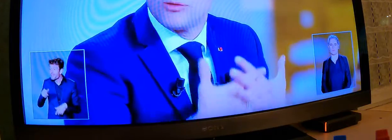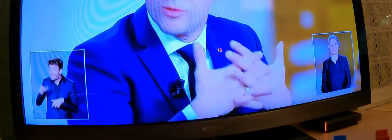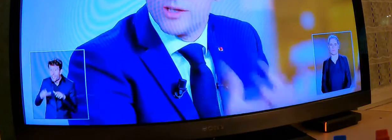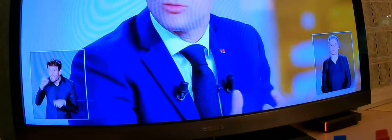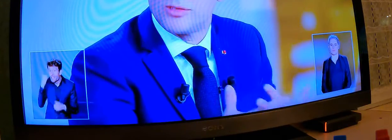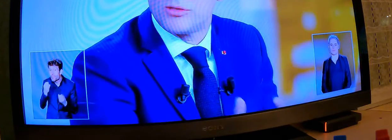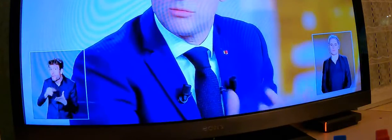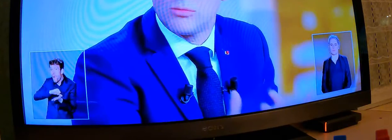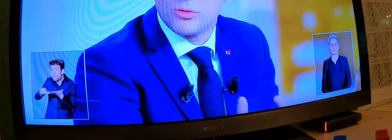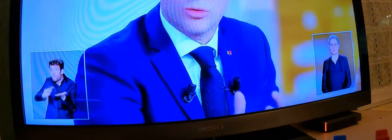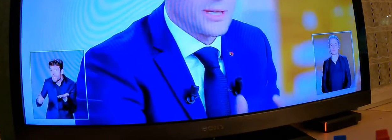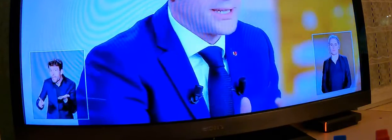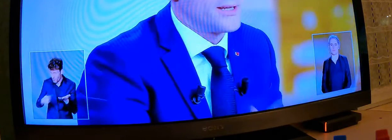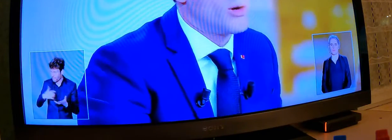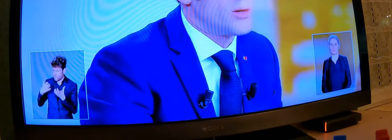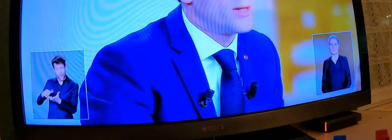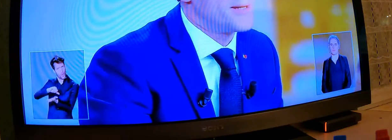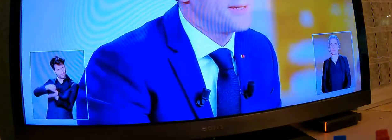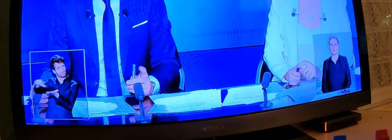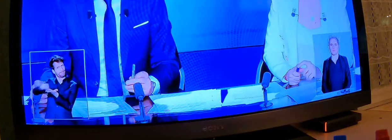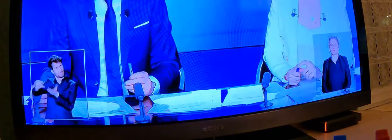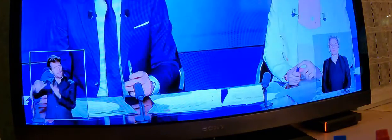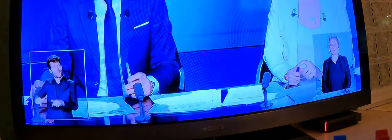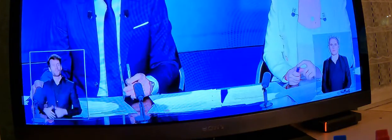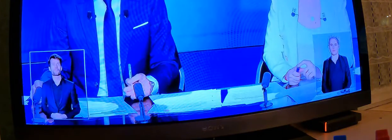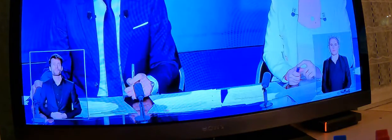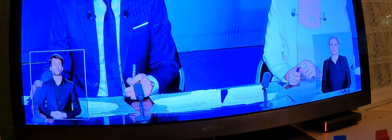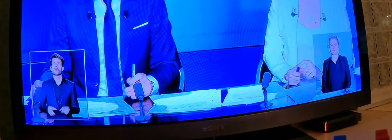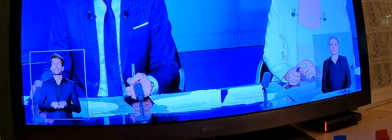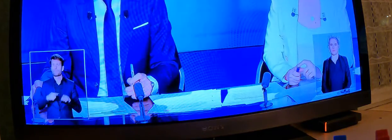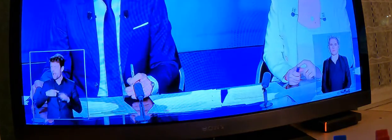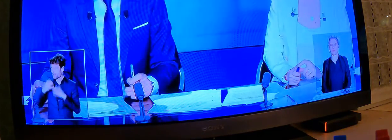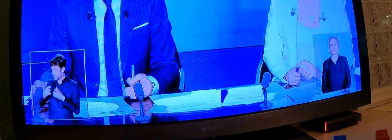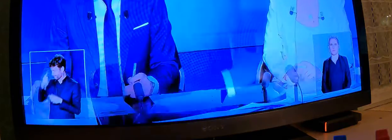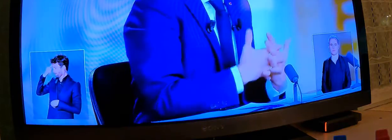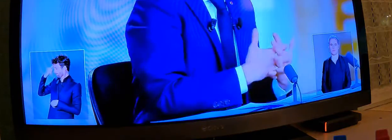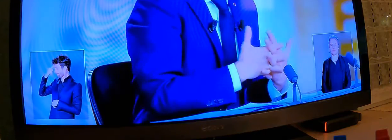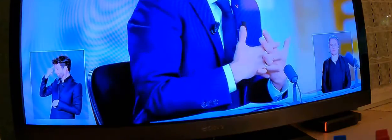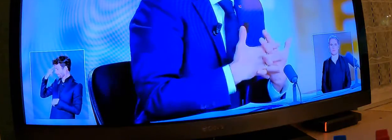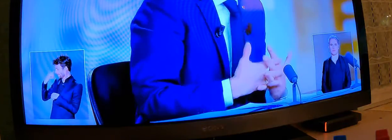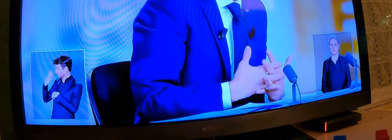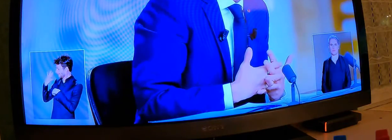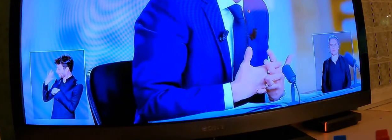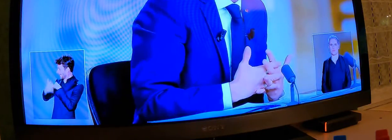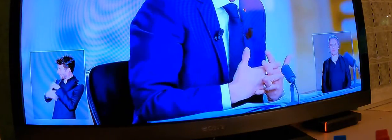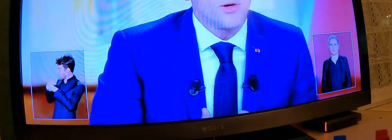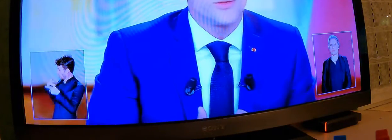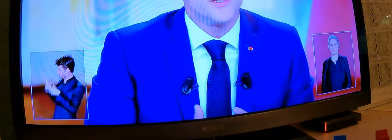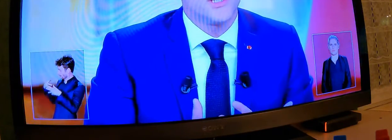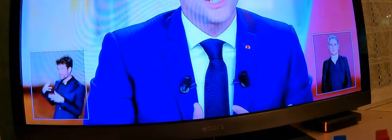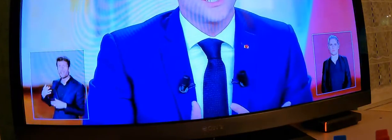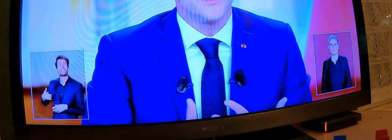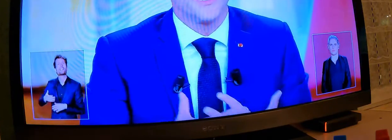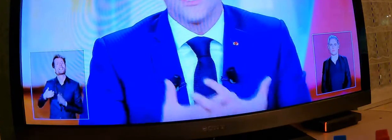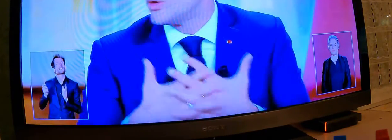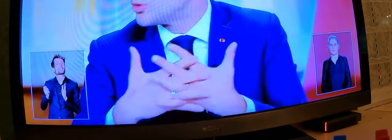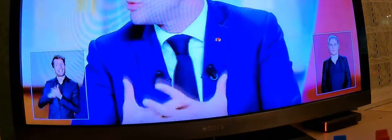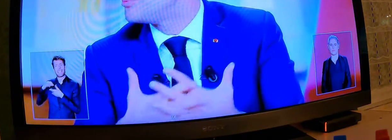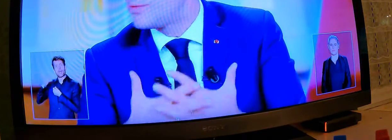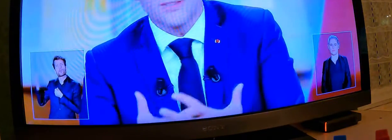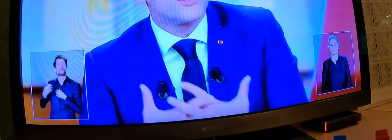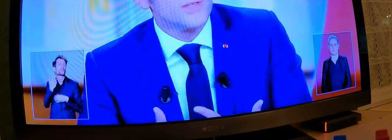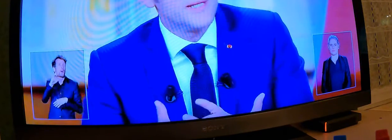pouvoir m'inspirer du vrai succès de ce quinquennat en la matière, qui est celui de l'apprentissage. Quand j'ai été élu, il y avait moins de 300 000 apprentis chaque année.